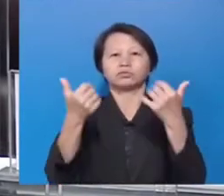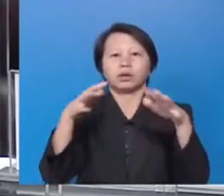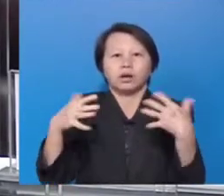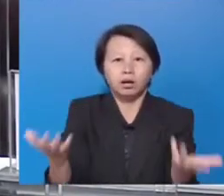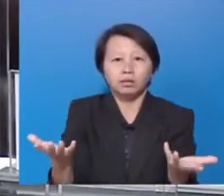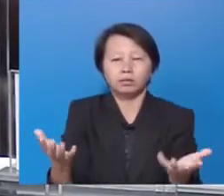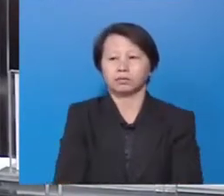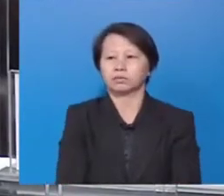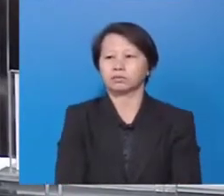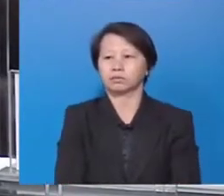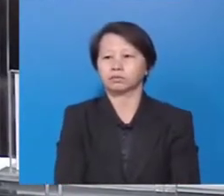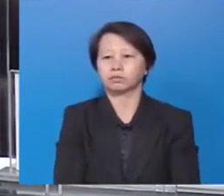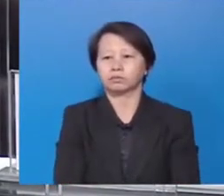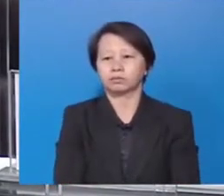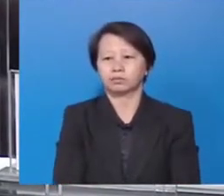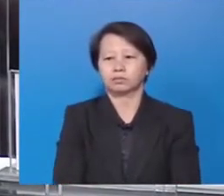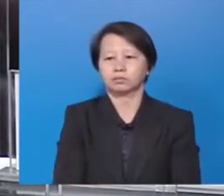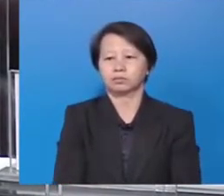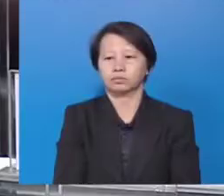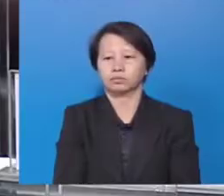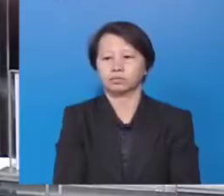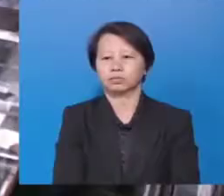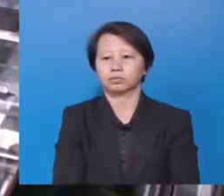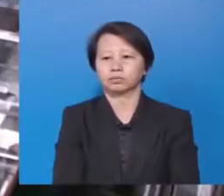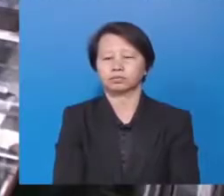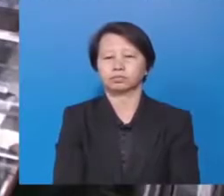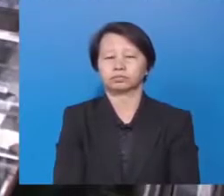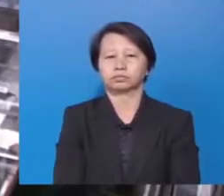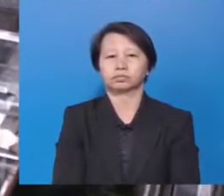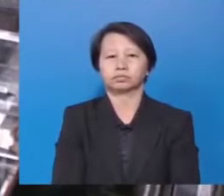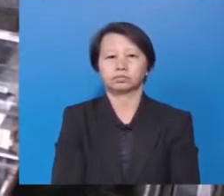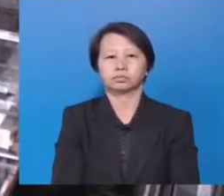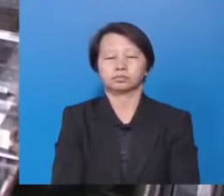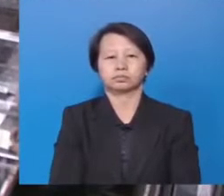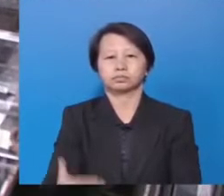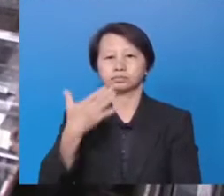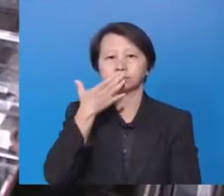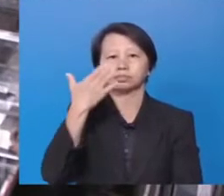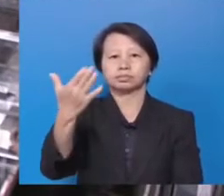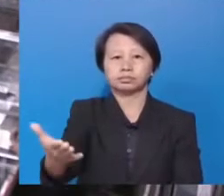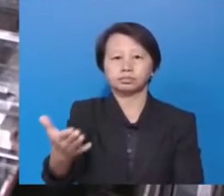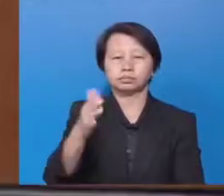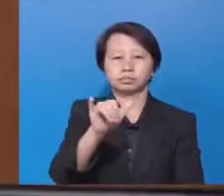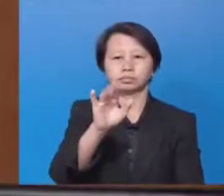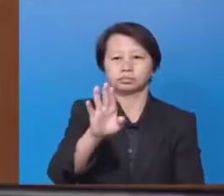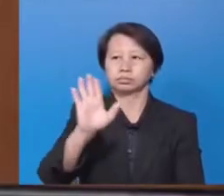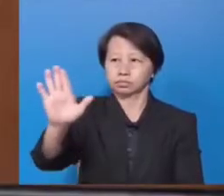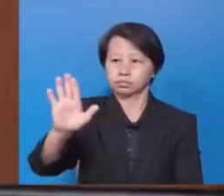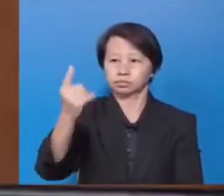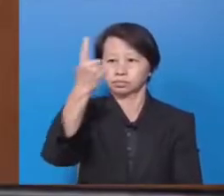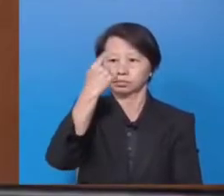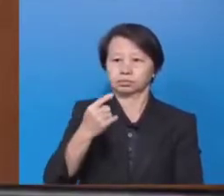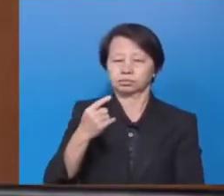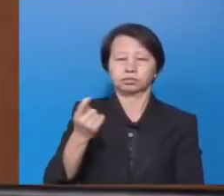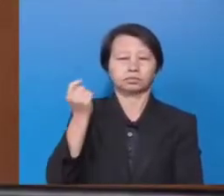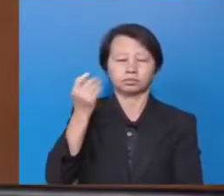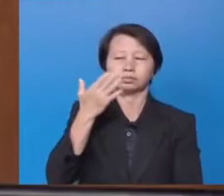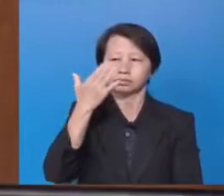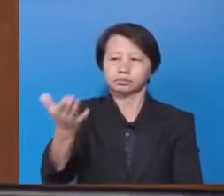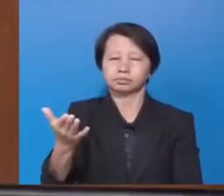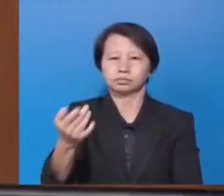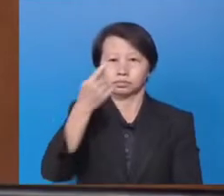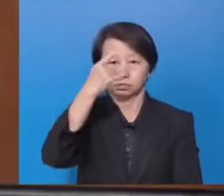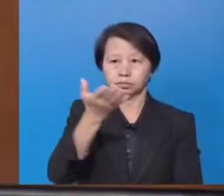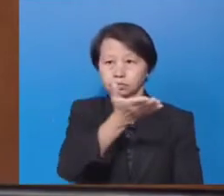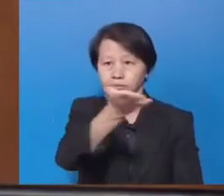dengan segera ke Hai Silvi Terima kasih yang berobat atau soalan sebentar tadi